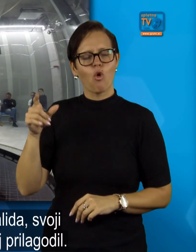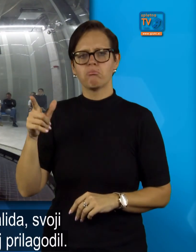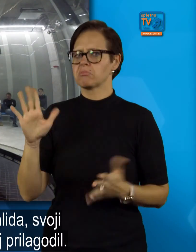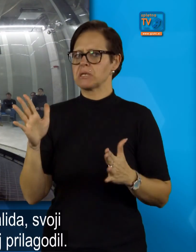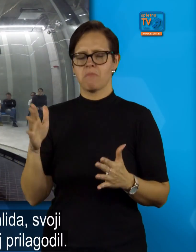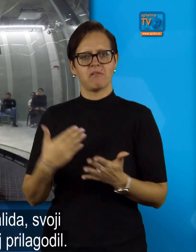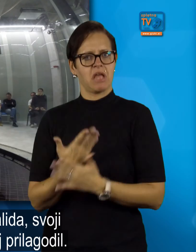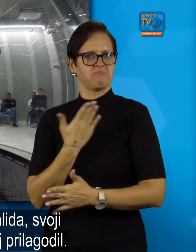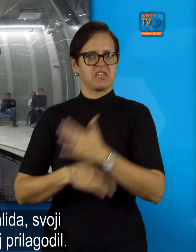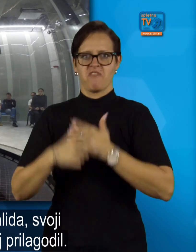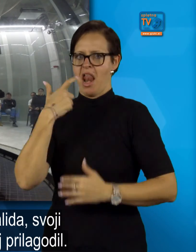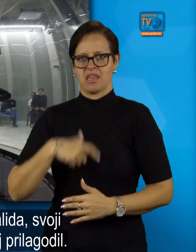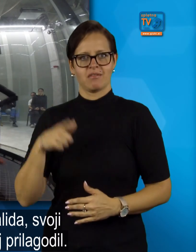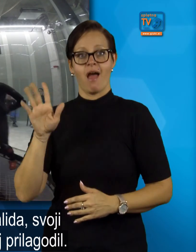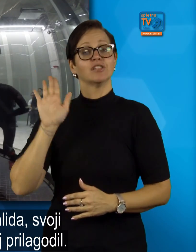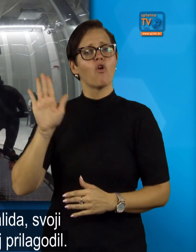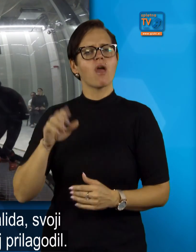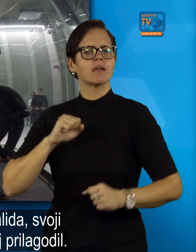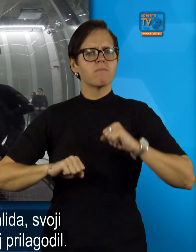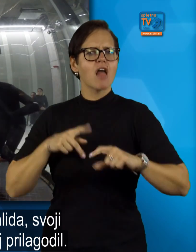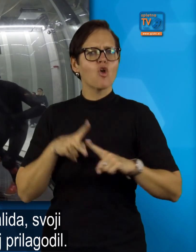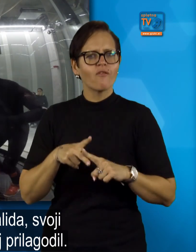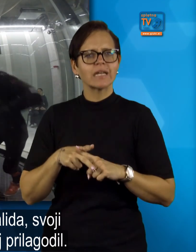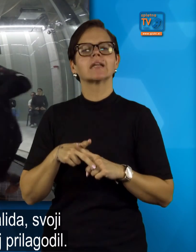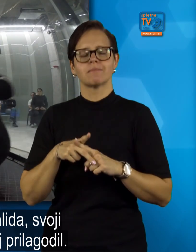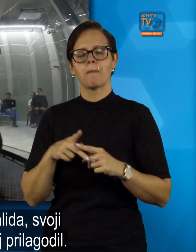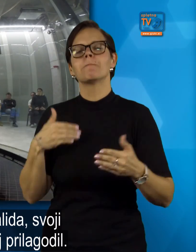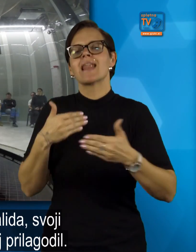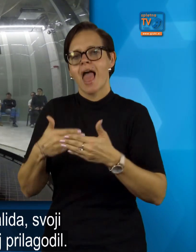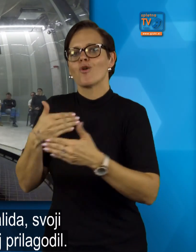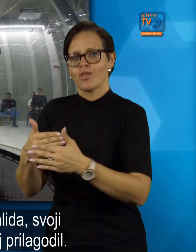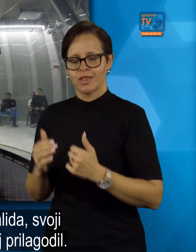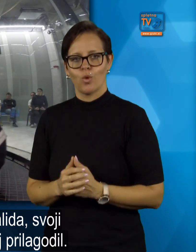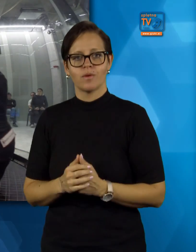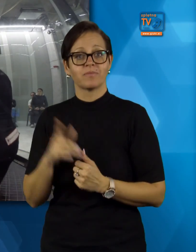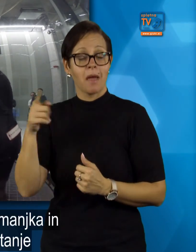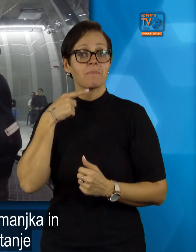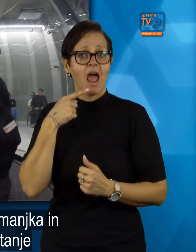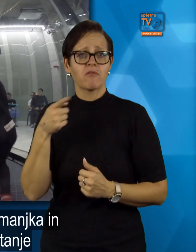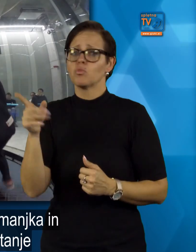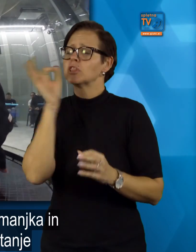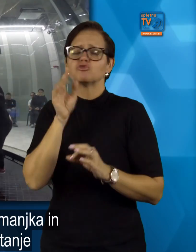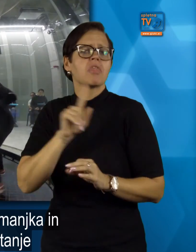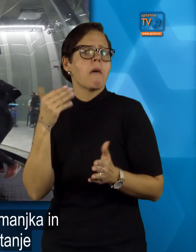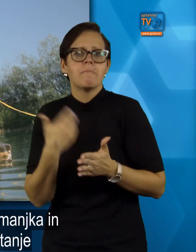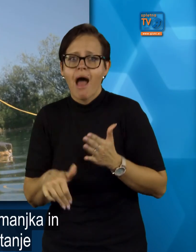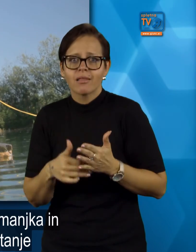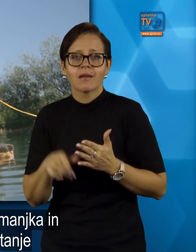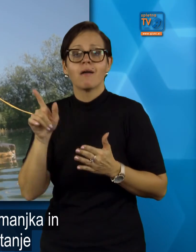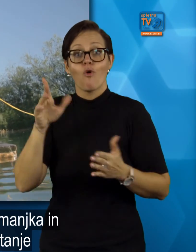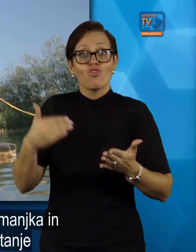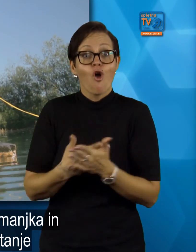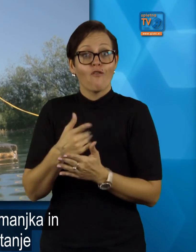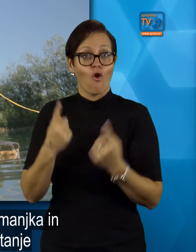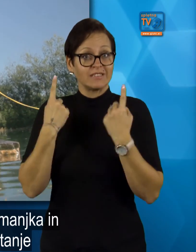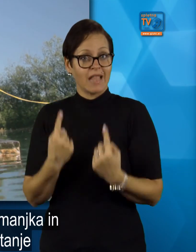Nino se nima za invalida. Svoji gibalni oviri se je zgolj prilagodil. Pravi, da mu nič ne